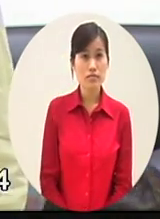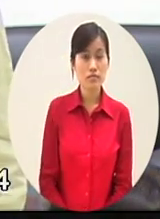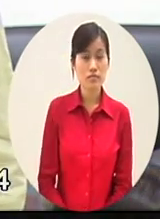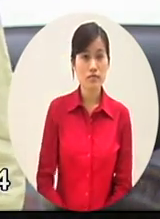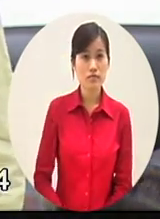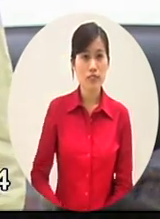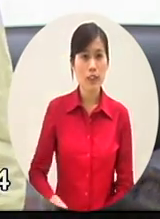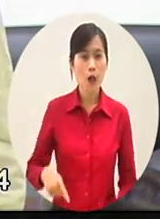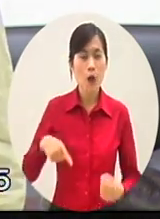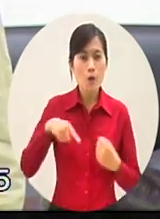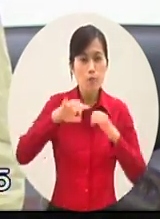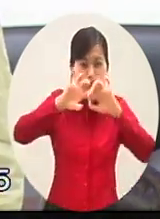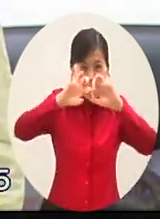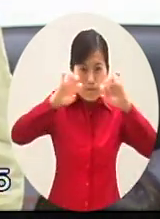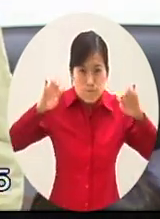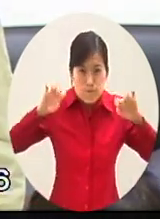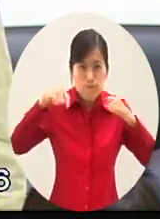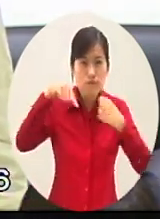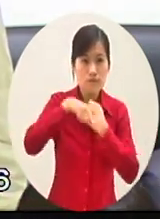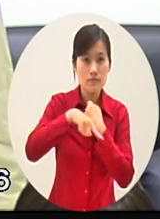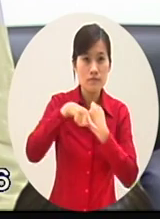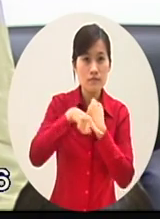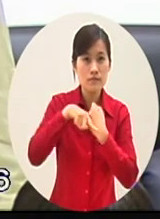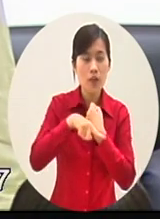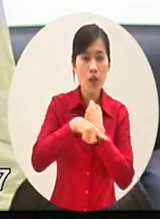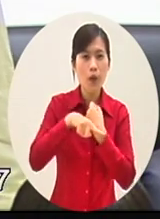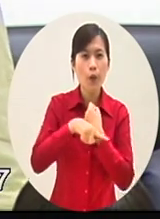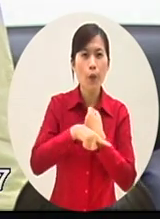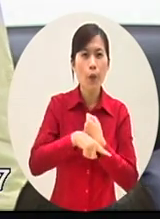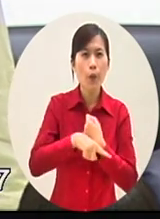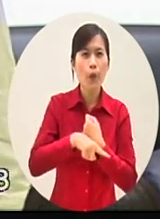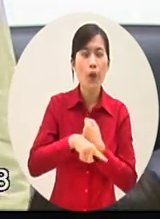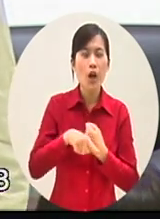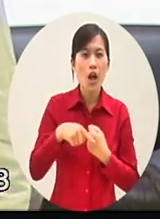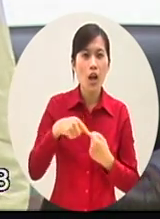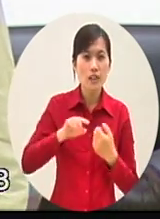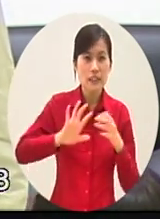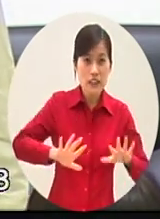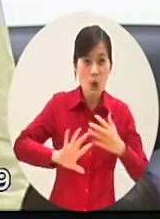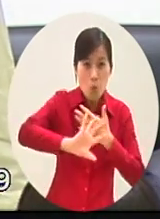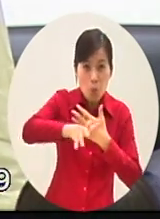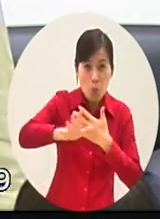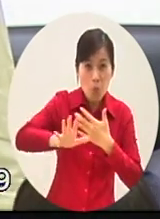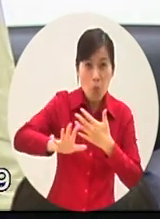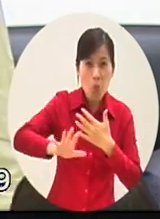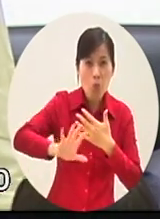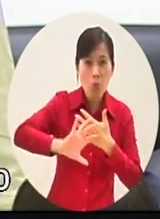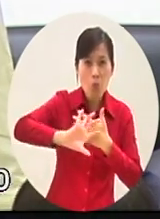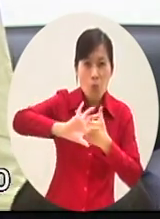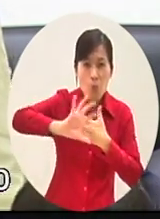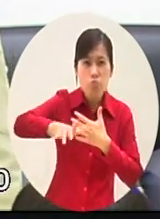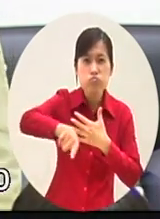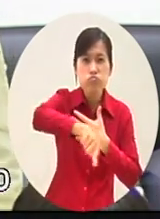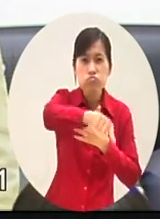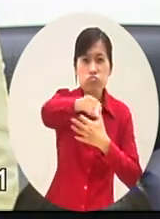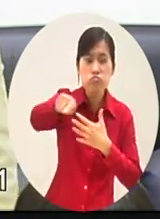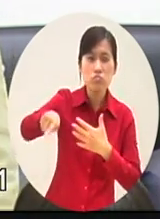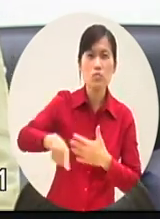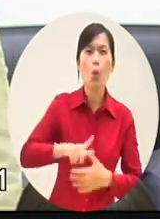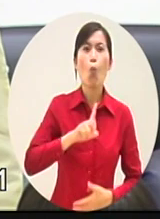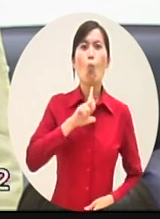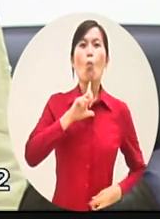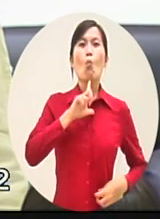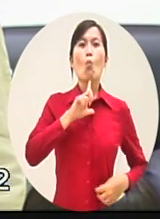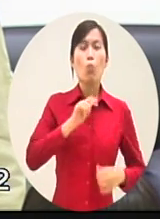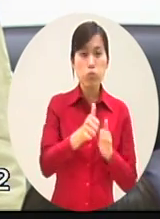乐园现在在国外全部都是贵族他们才可以去上的一个夏令